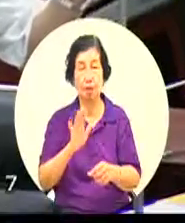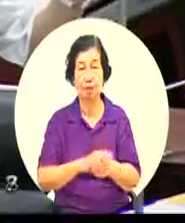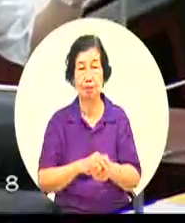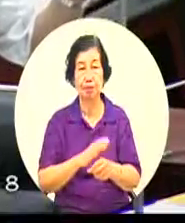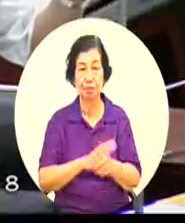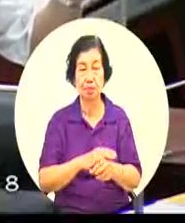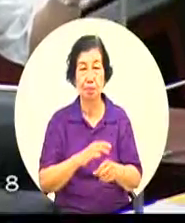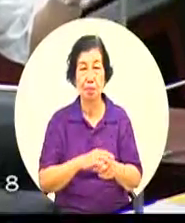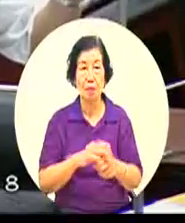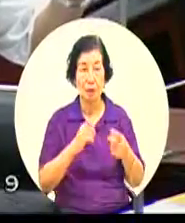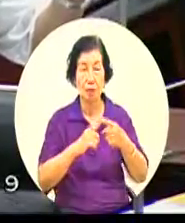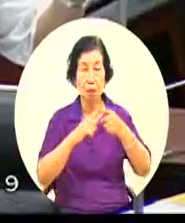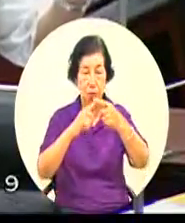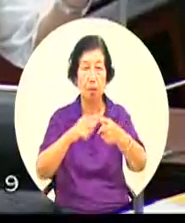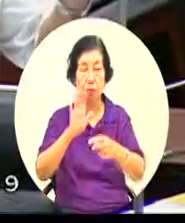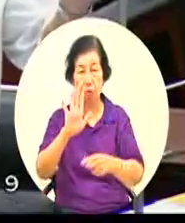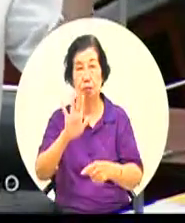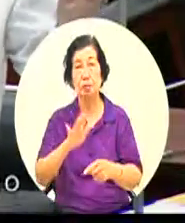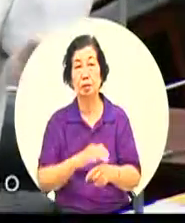是。